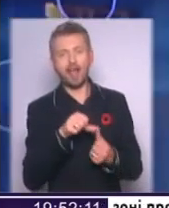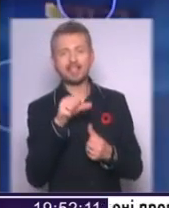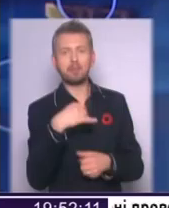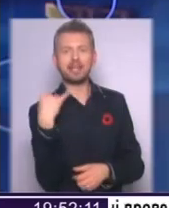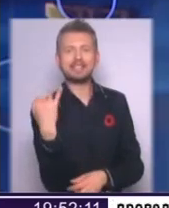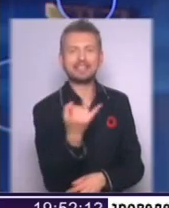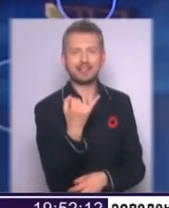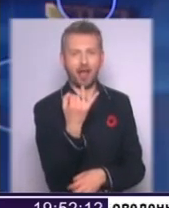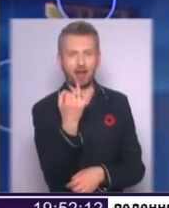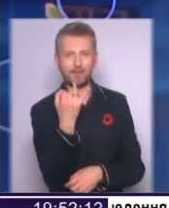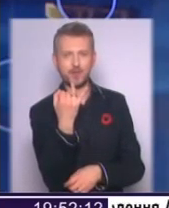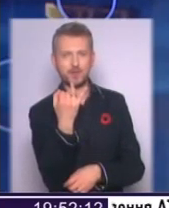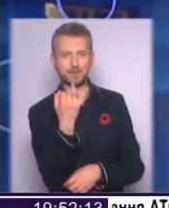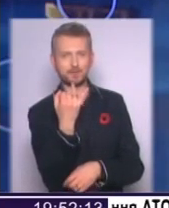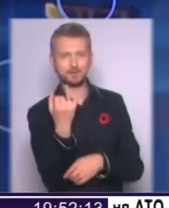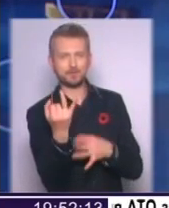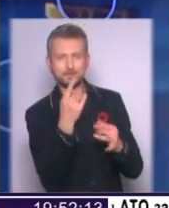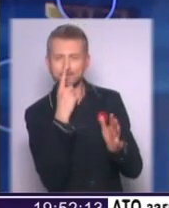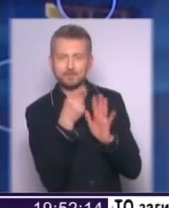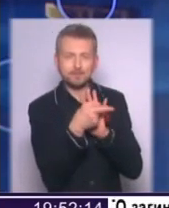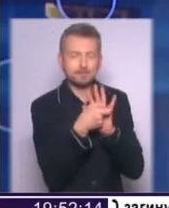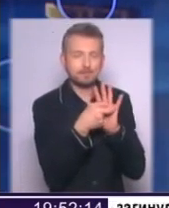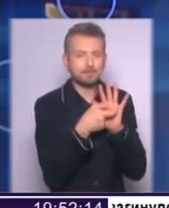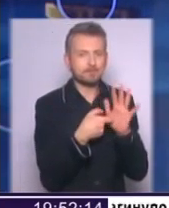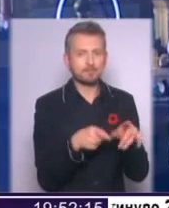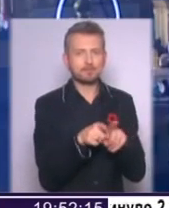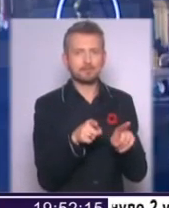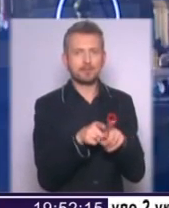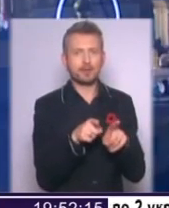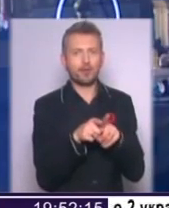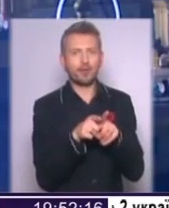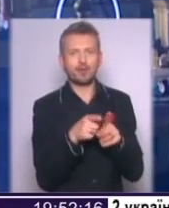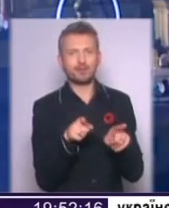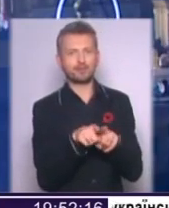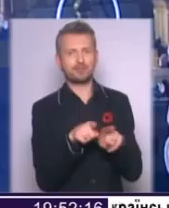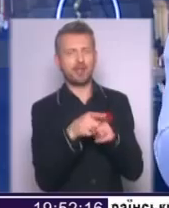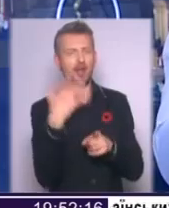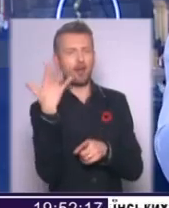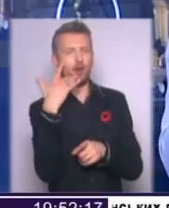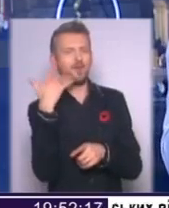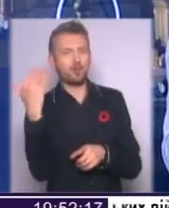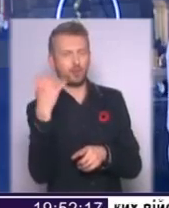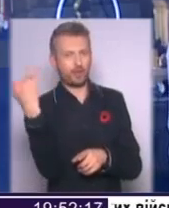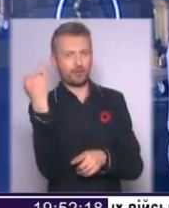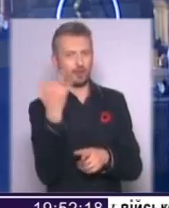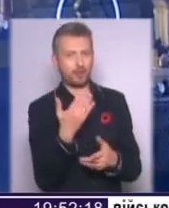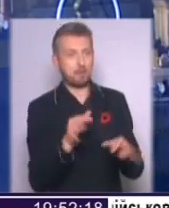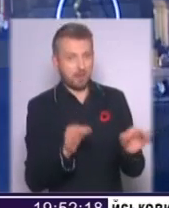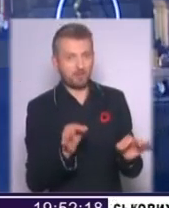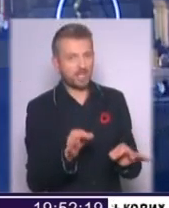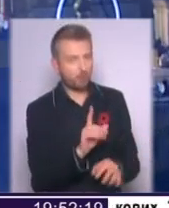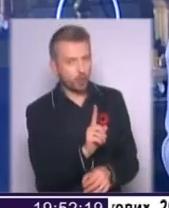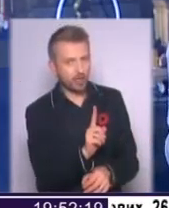цікавої, інтригуючої, даруйте, такої голівудської історії, яку б правдивою,